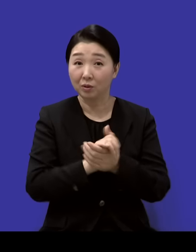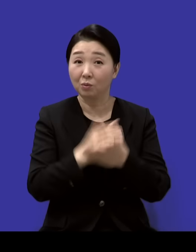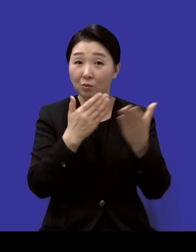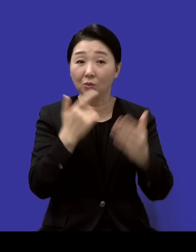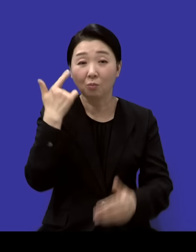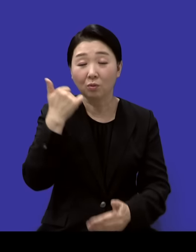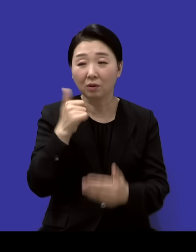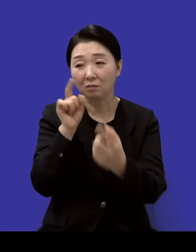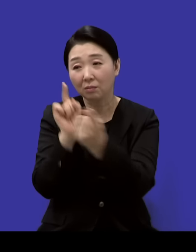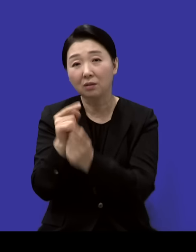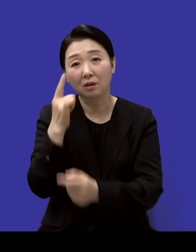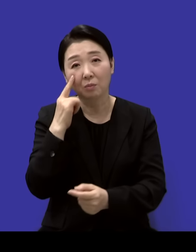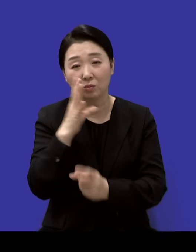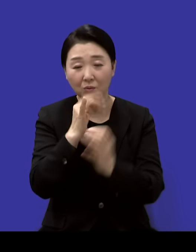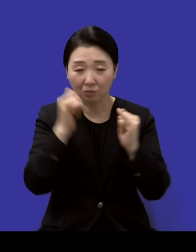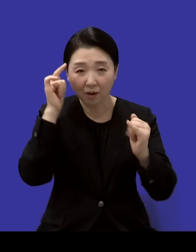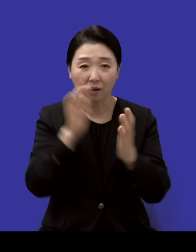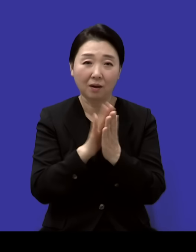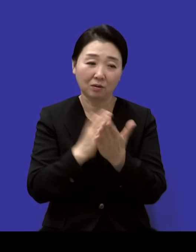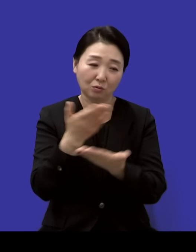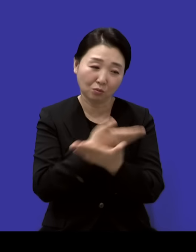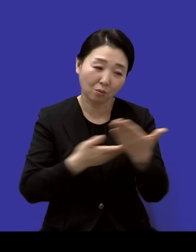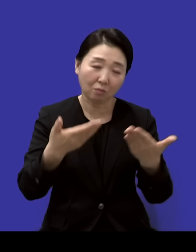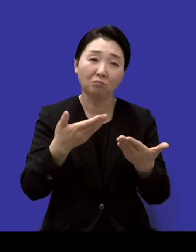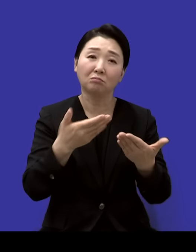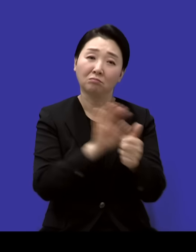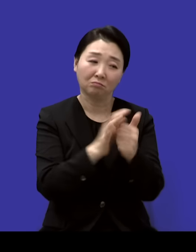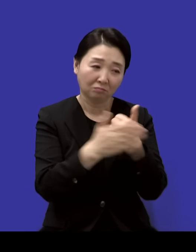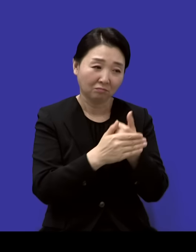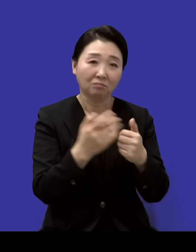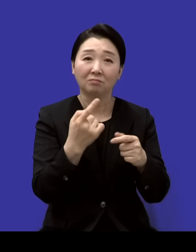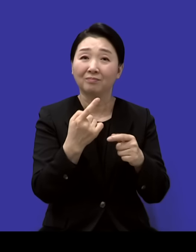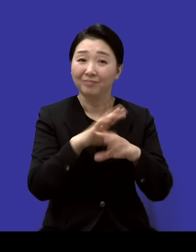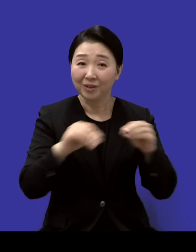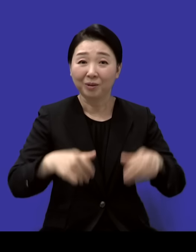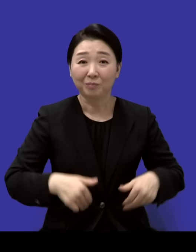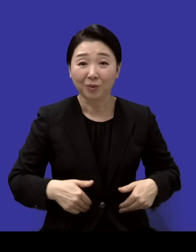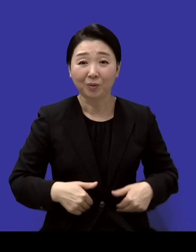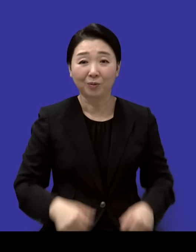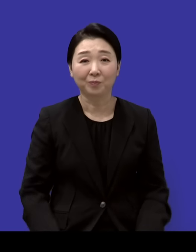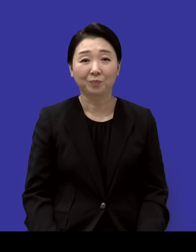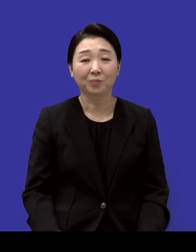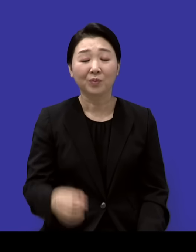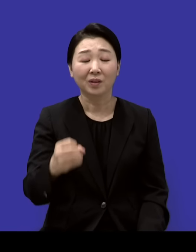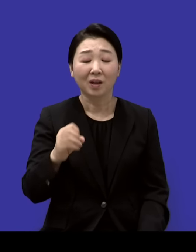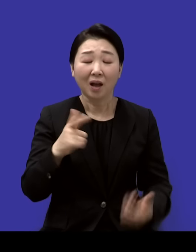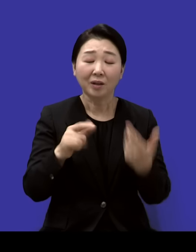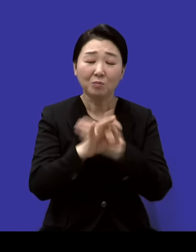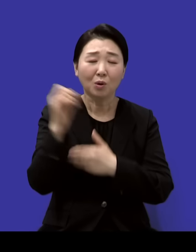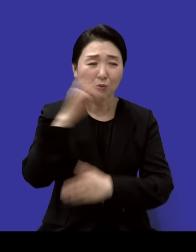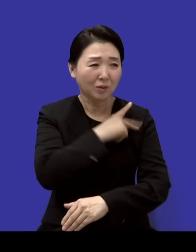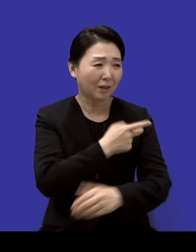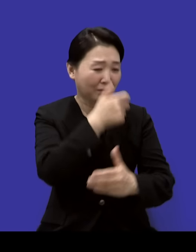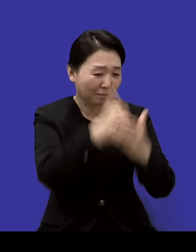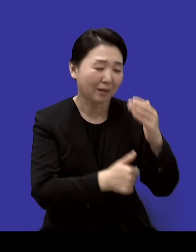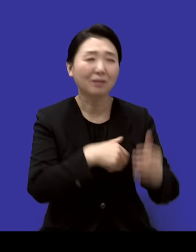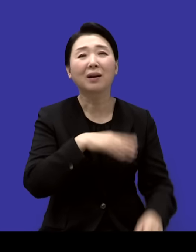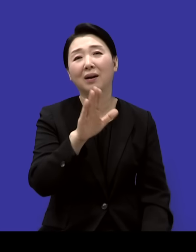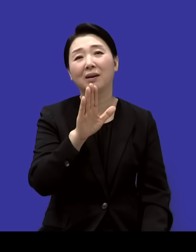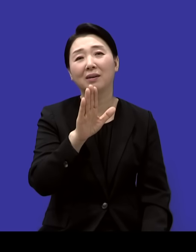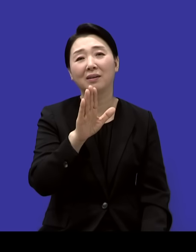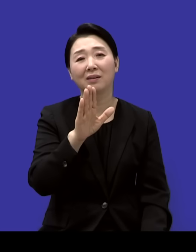목사님 찾아가고 성도들끼리도 서로 이렇게 해결을 해야 되지 않을까. 그렇지 않으면 또 저런 데 끌려가가지고 말도 안